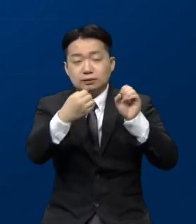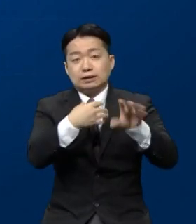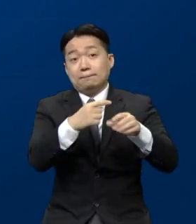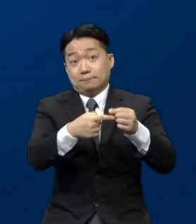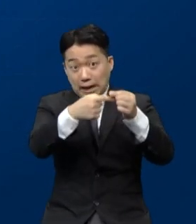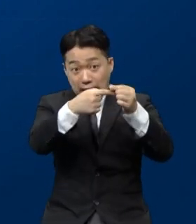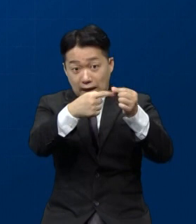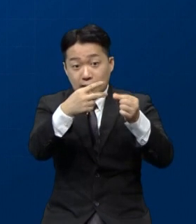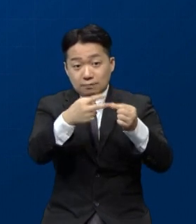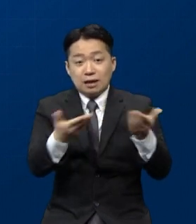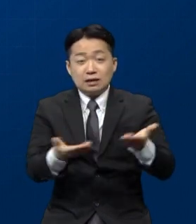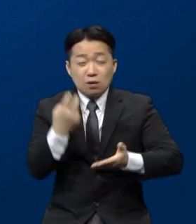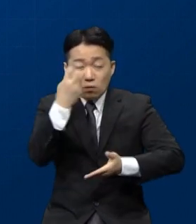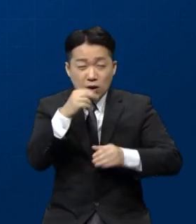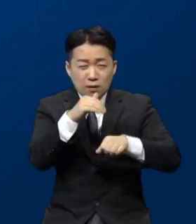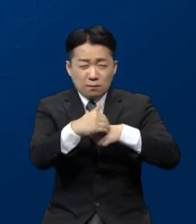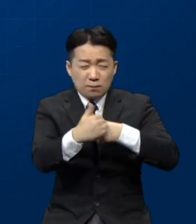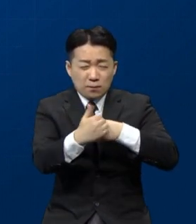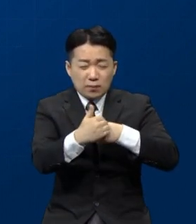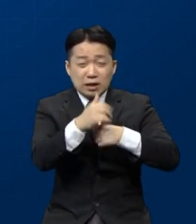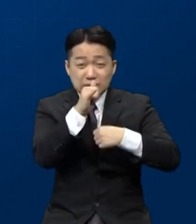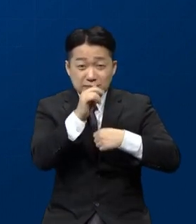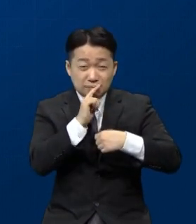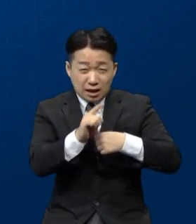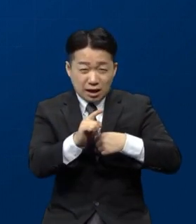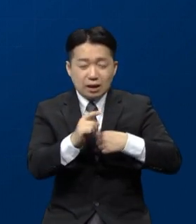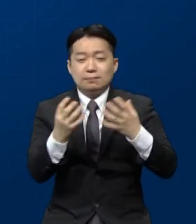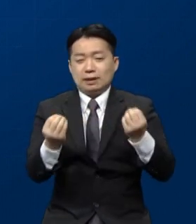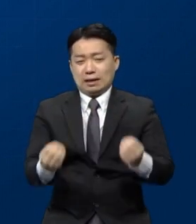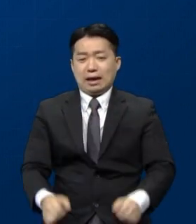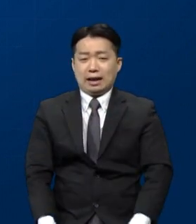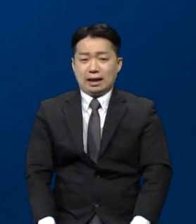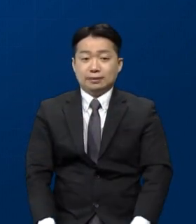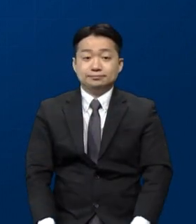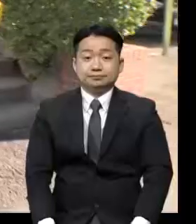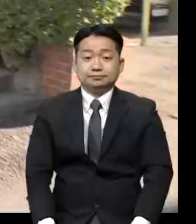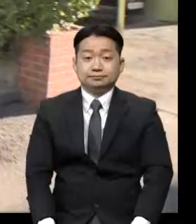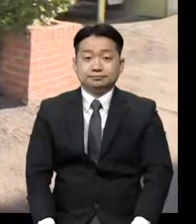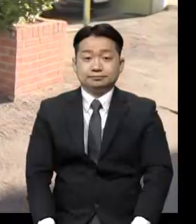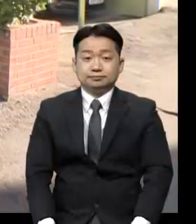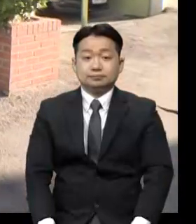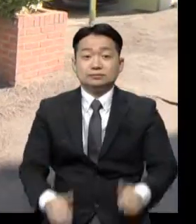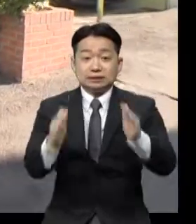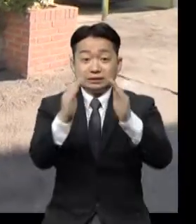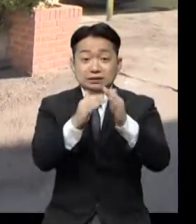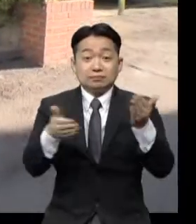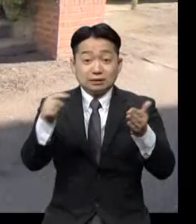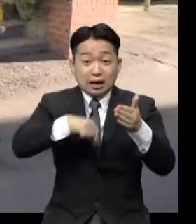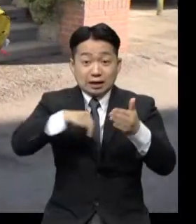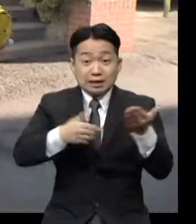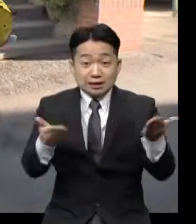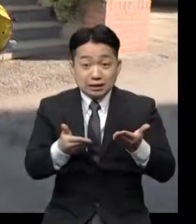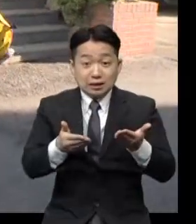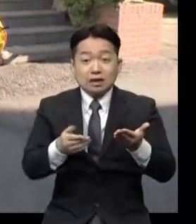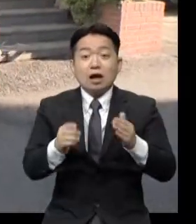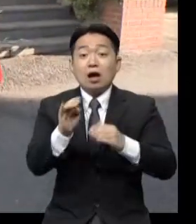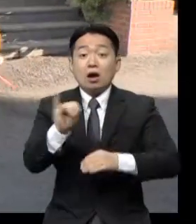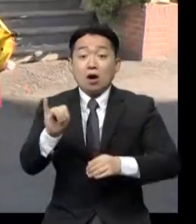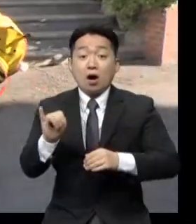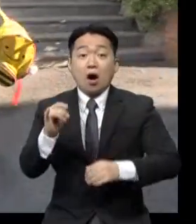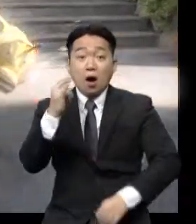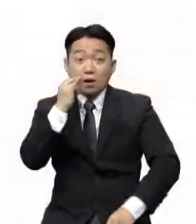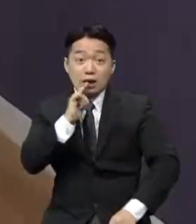많았고 근태관리 간섭 때문이라는 반응도 적지 않았습니다. 재택근무를 하는 워킹맘 박유정